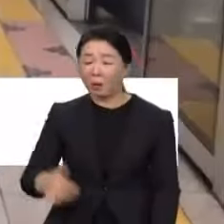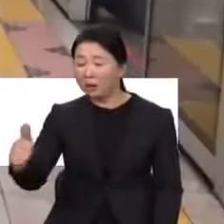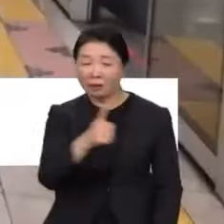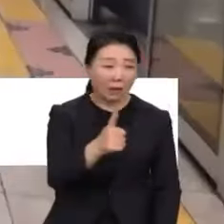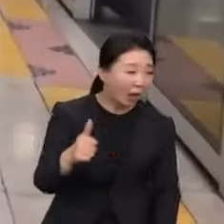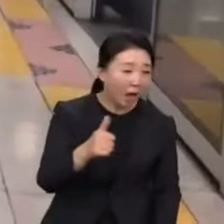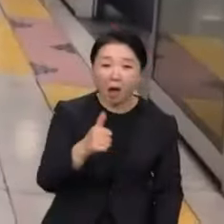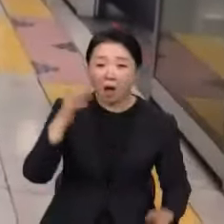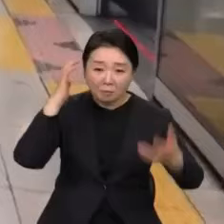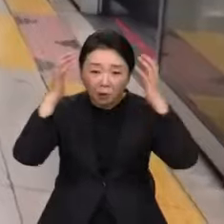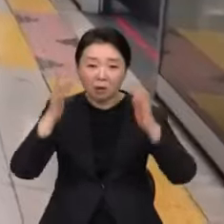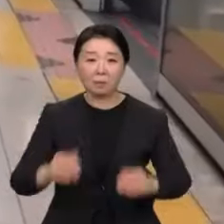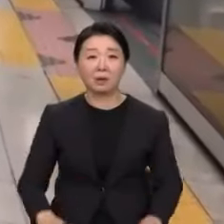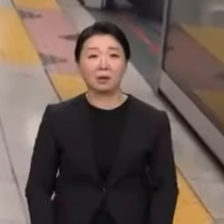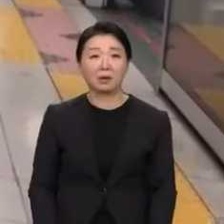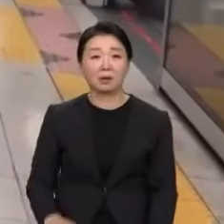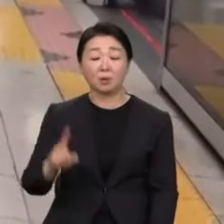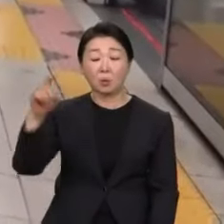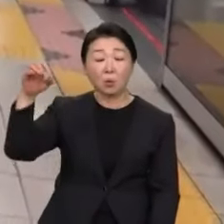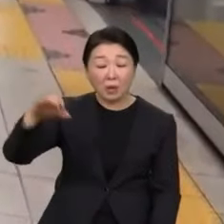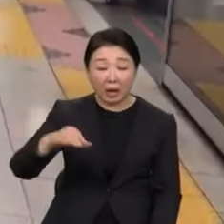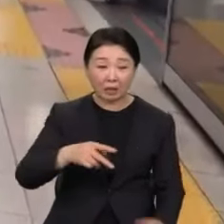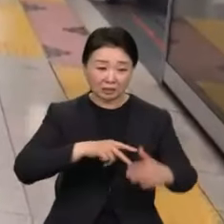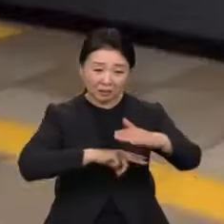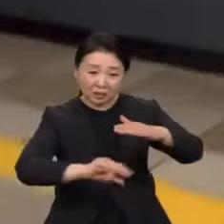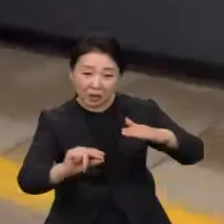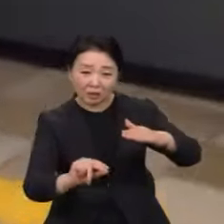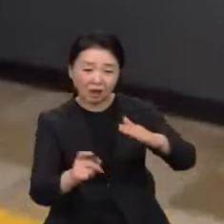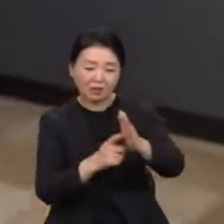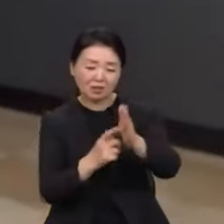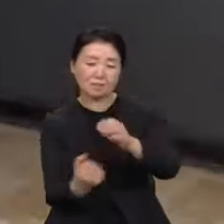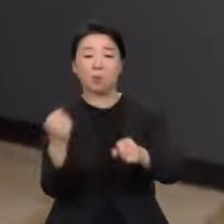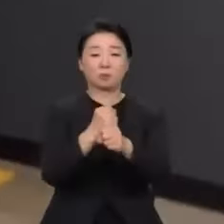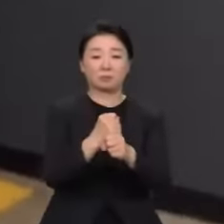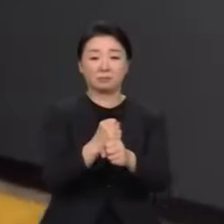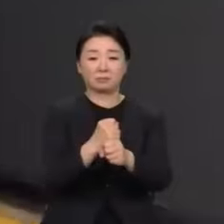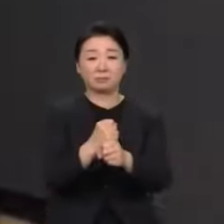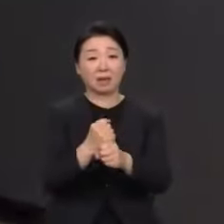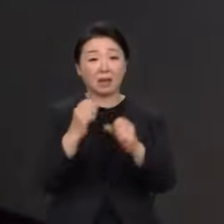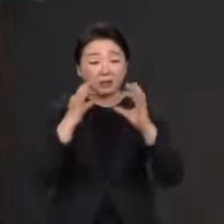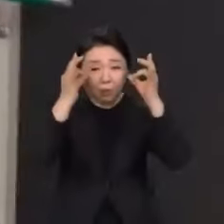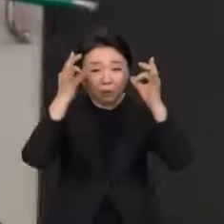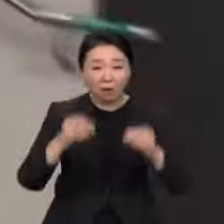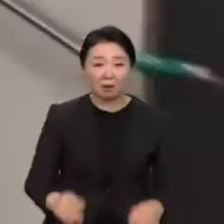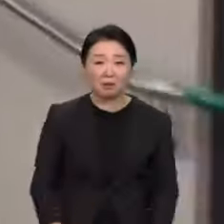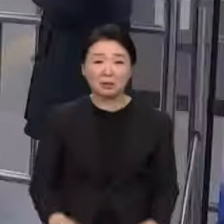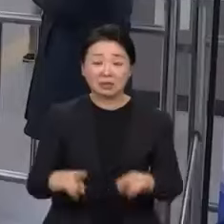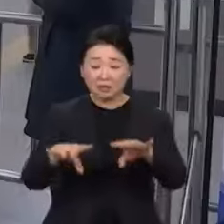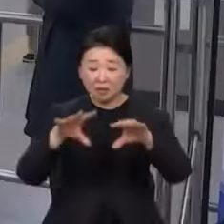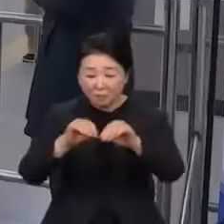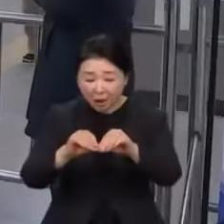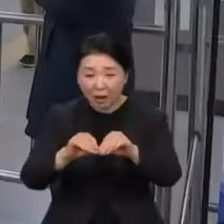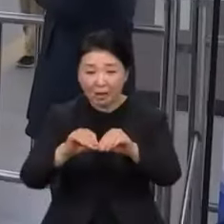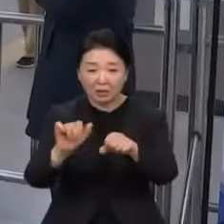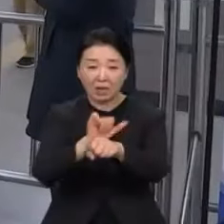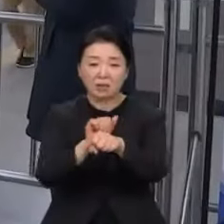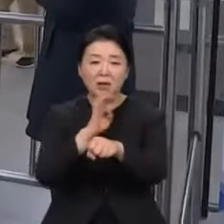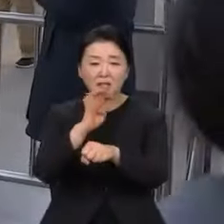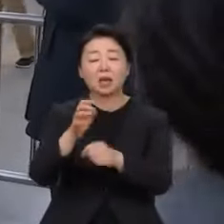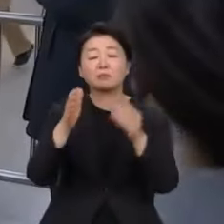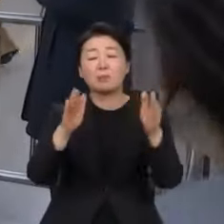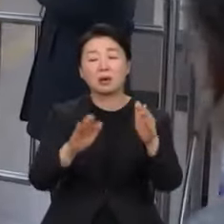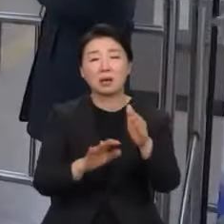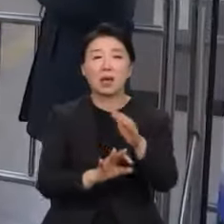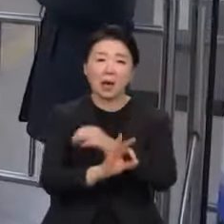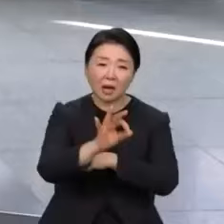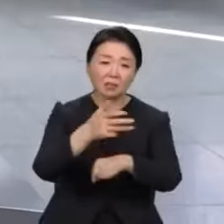했지. 고양시와 코레일은 긴급 복구 조치를 벌였습니다. 단전 사고 발생 약 5시간 40분 만인 오전